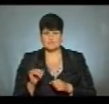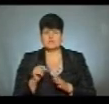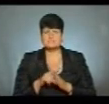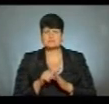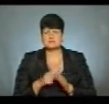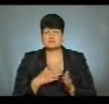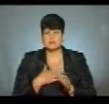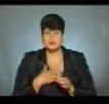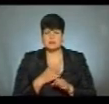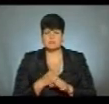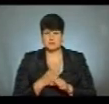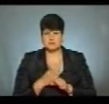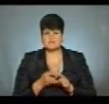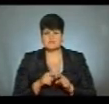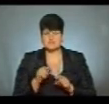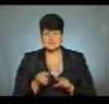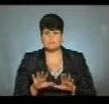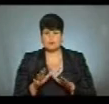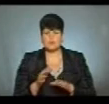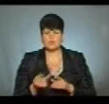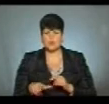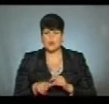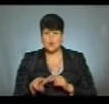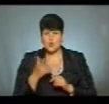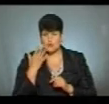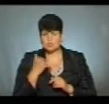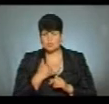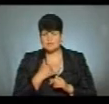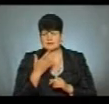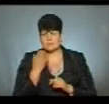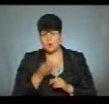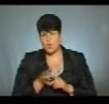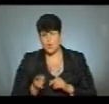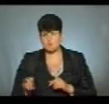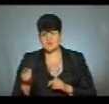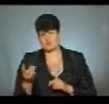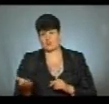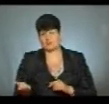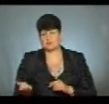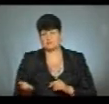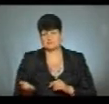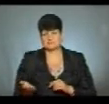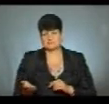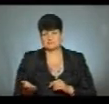нам робити в даний момент дорогу, коли ми не маємо об'їзної?